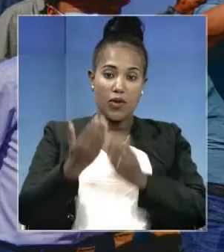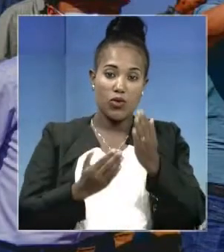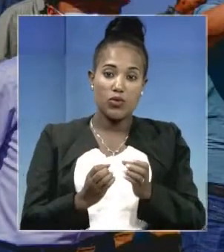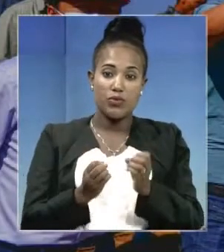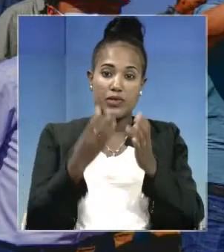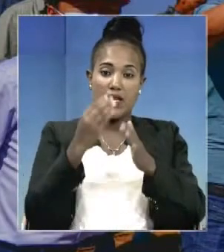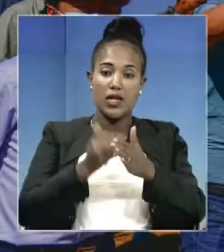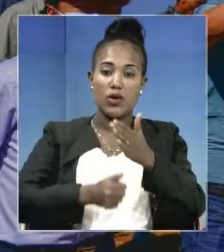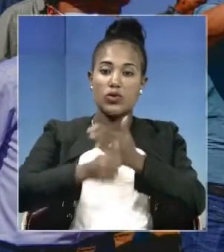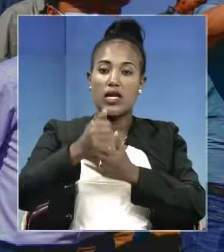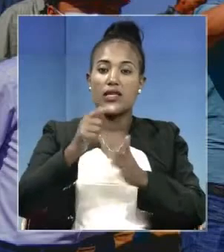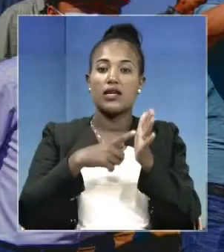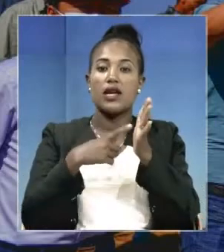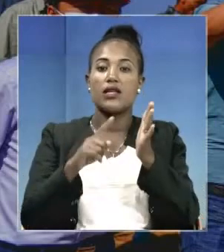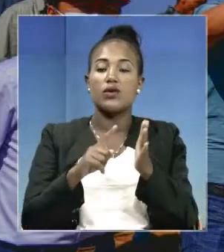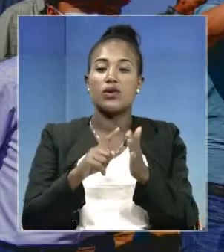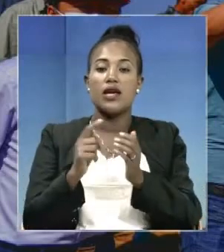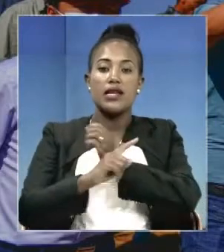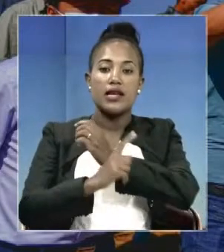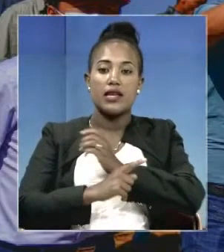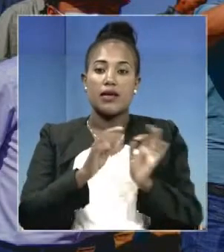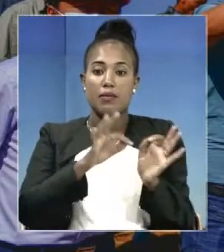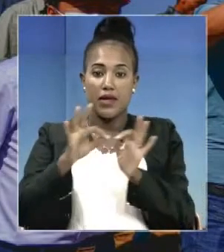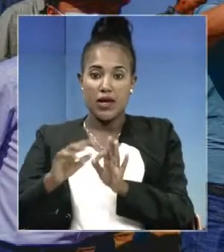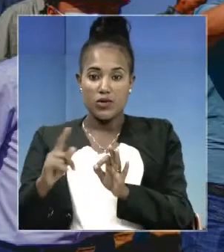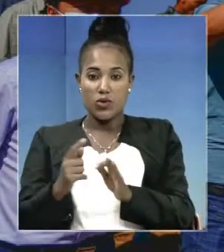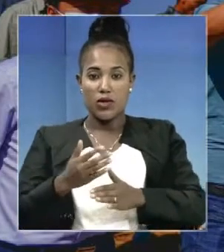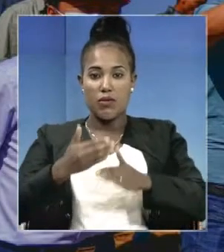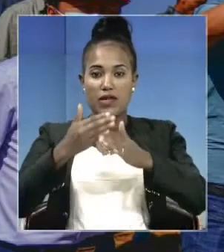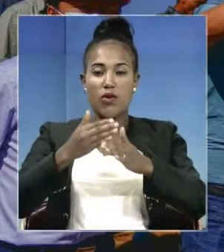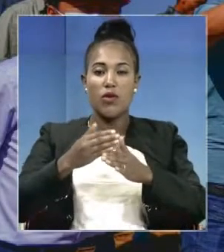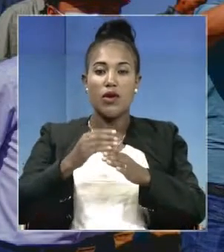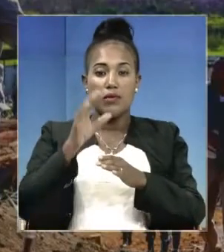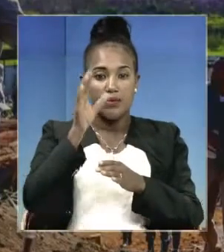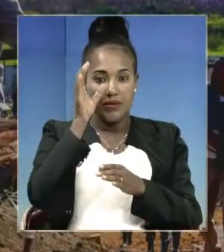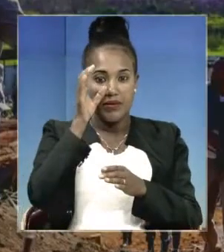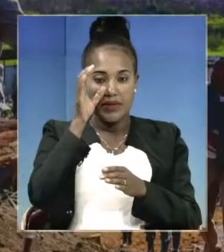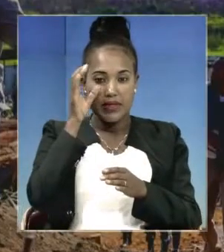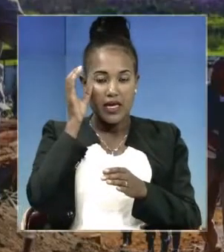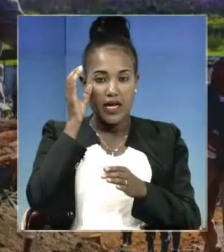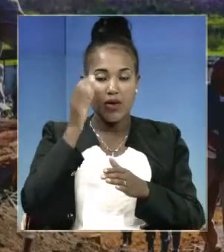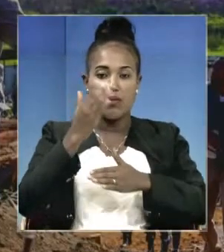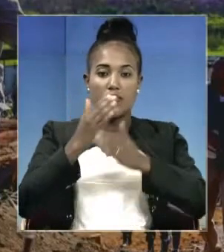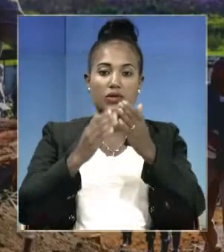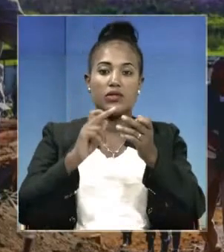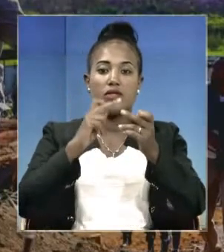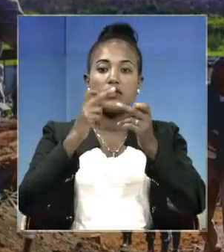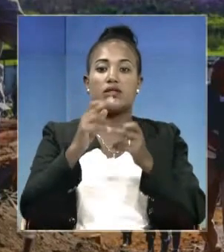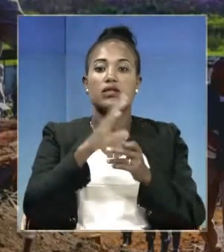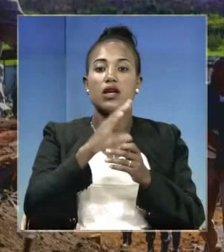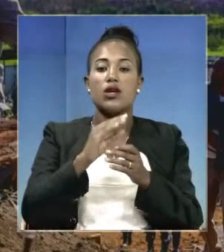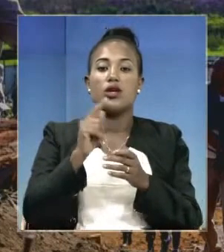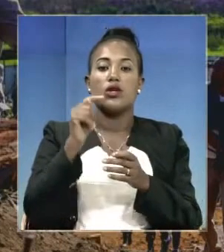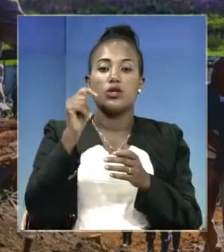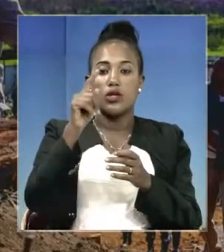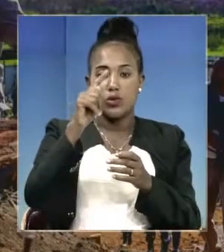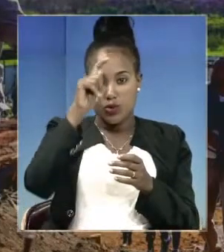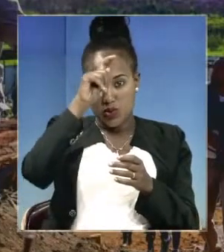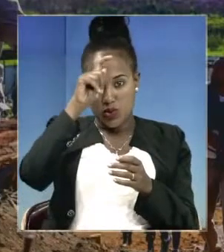ብዛት ለጉዳት የተዳረገውን ድልድይ የሚተካ ሲሆን ግንባታው በቻይና ኮሙኒኬሽን ኮንስትራክሽን ኩባንያ እንዲሁም የቱርኩ